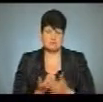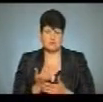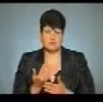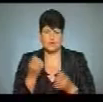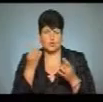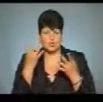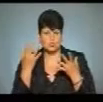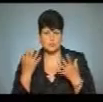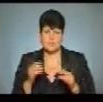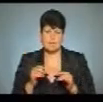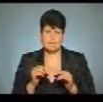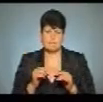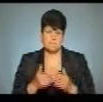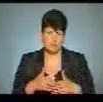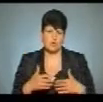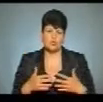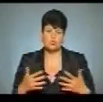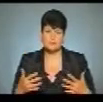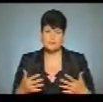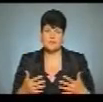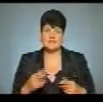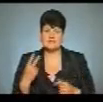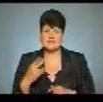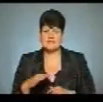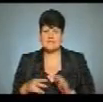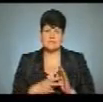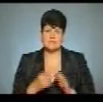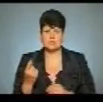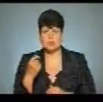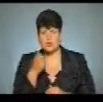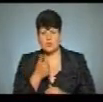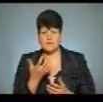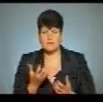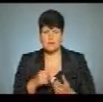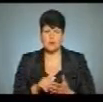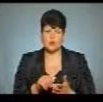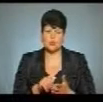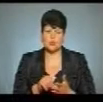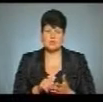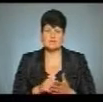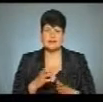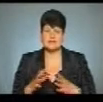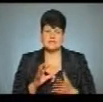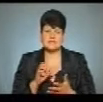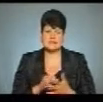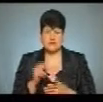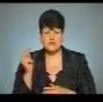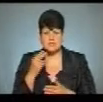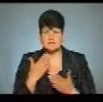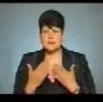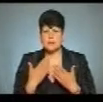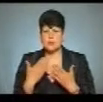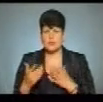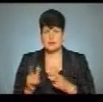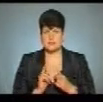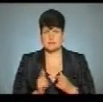продукт». 20 дітей віком 7-11 років взяли участь в ігрових тренінгових заняттях, на яких вчилися спілкуватися